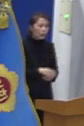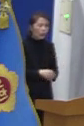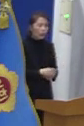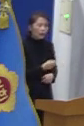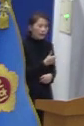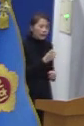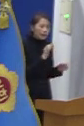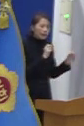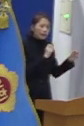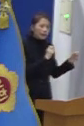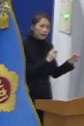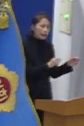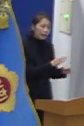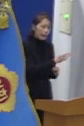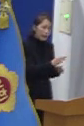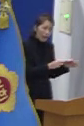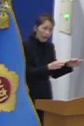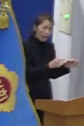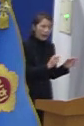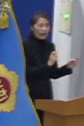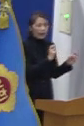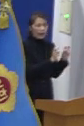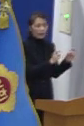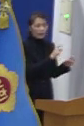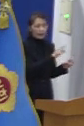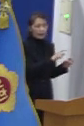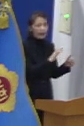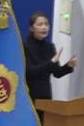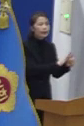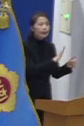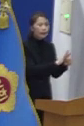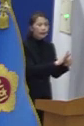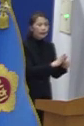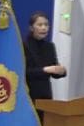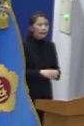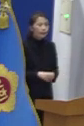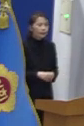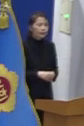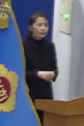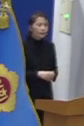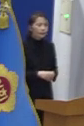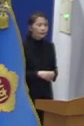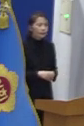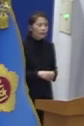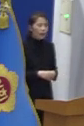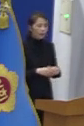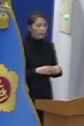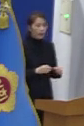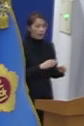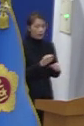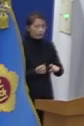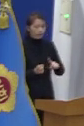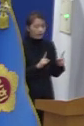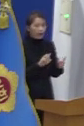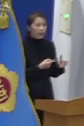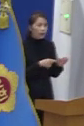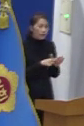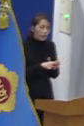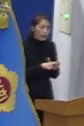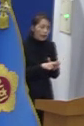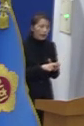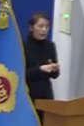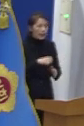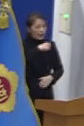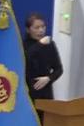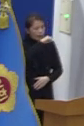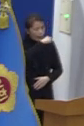중소기업, 소상공인의 경영 안정을 위해 힘쓰겠습니다. 민생경제 회복을 위해 편성한 예산 역시